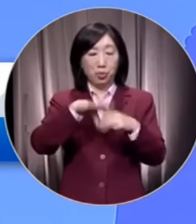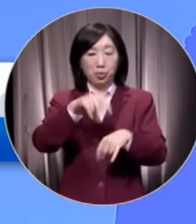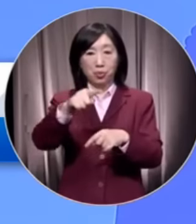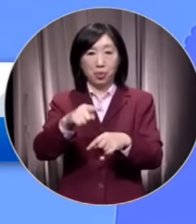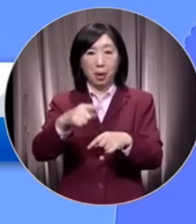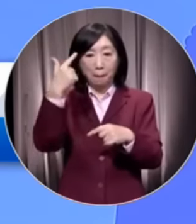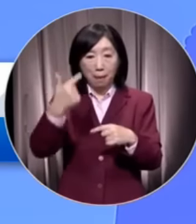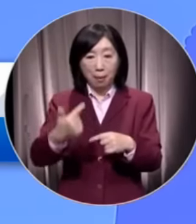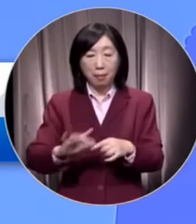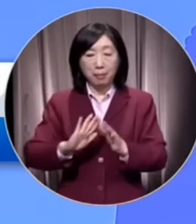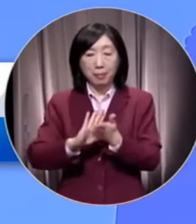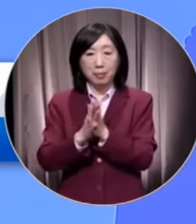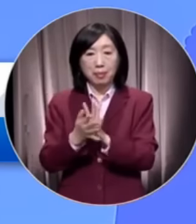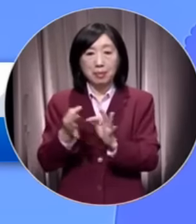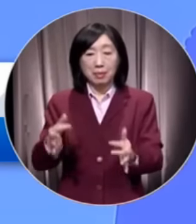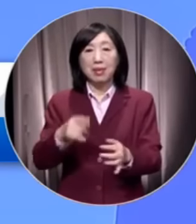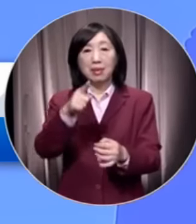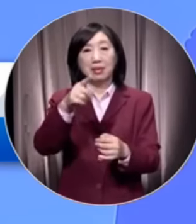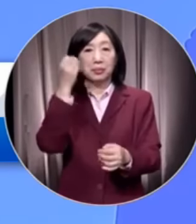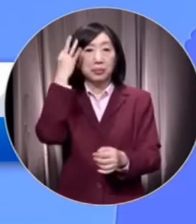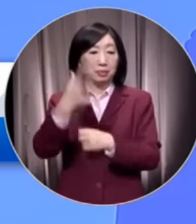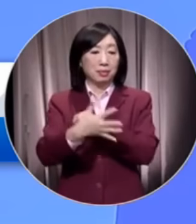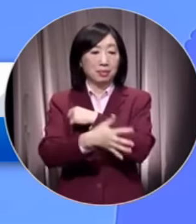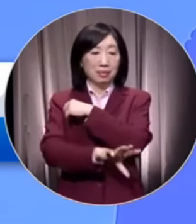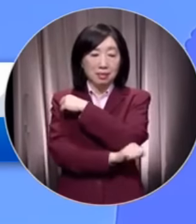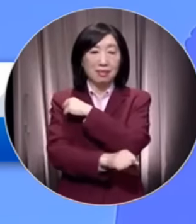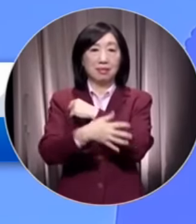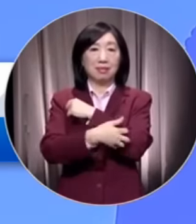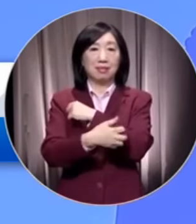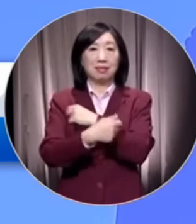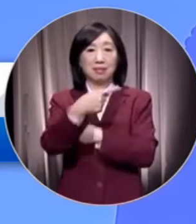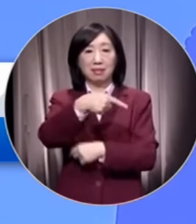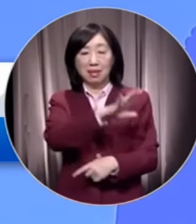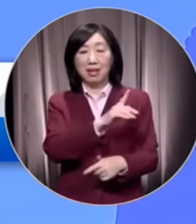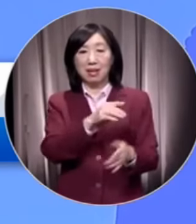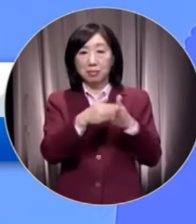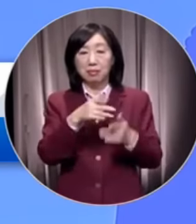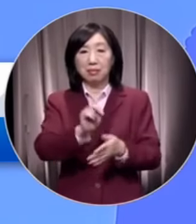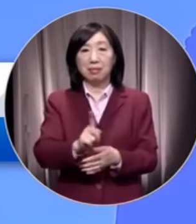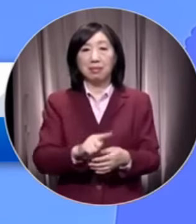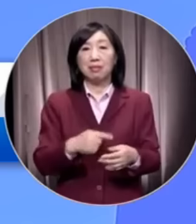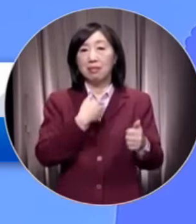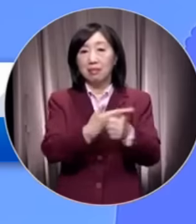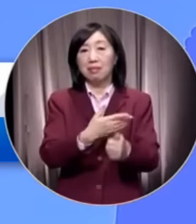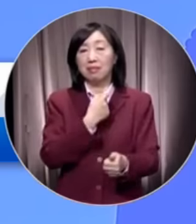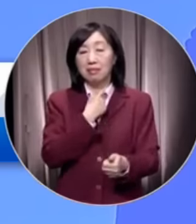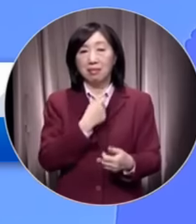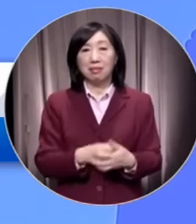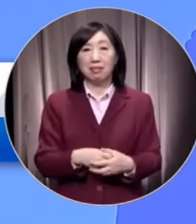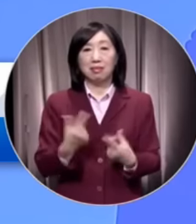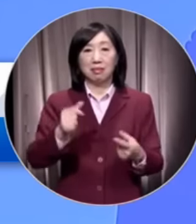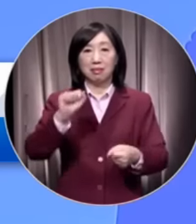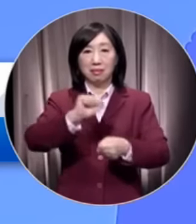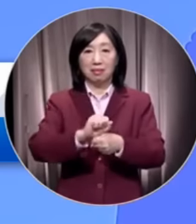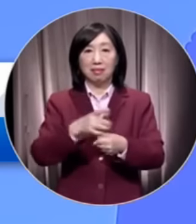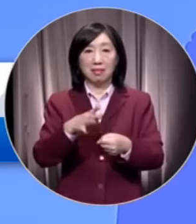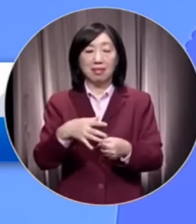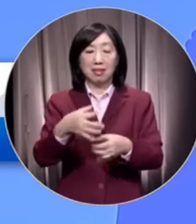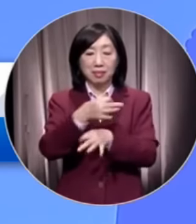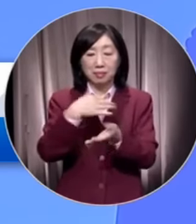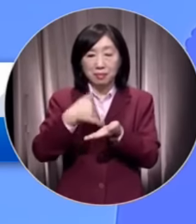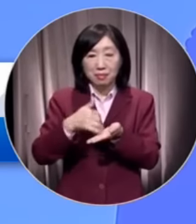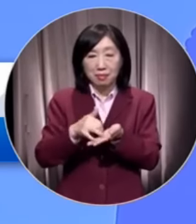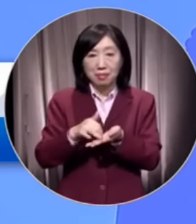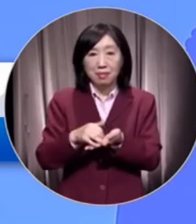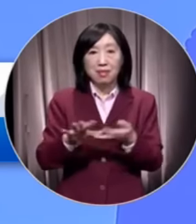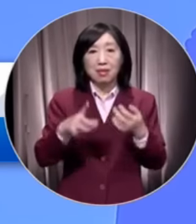的一个需求，至少我们要给劳工安心这样子一个基本需求，加上经济理论欧美国